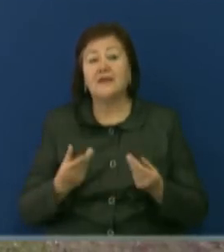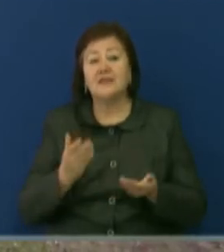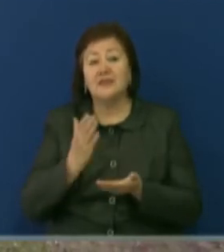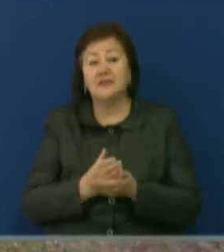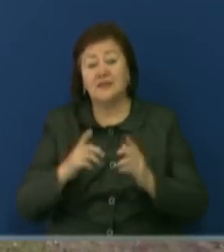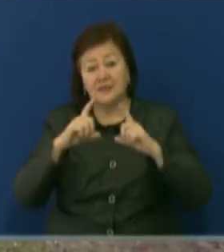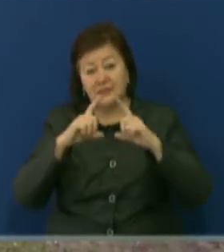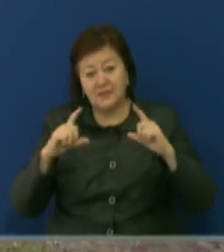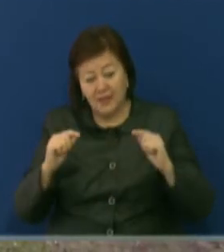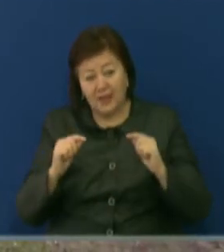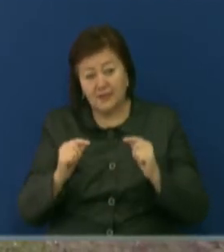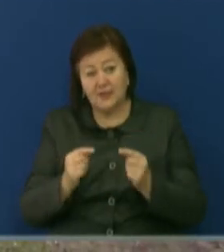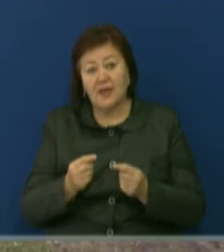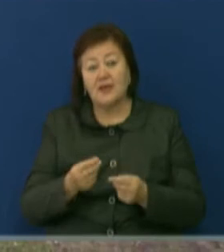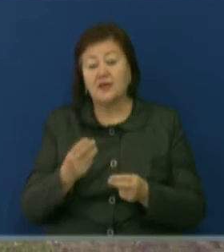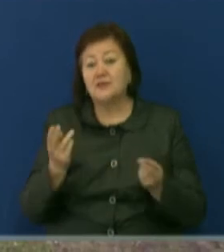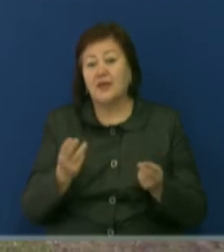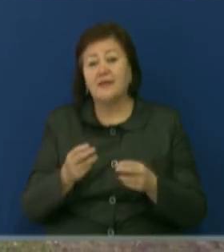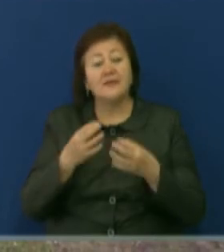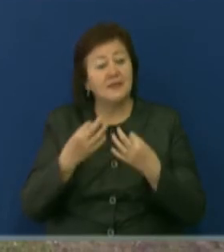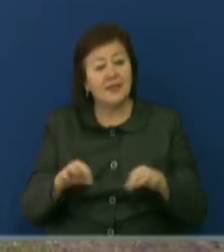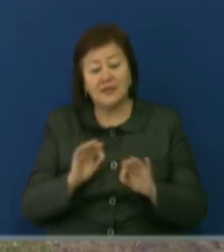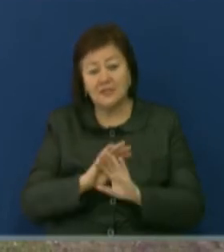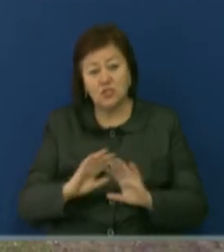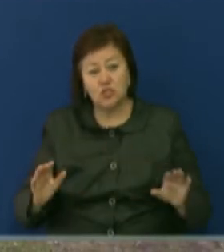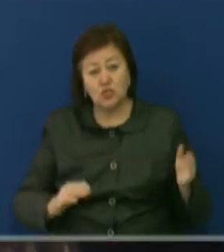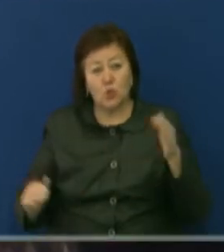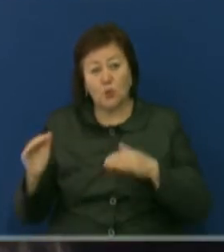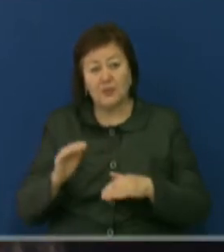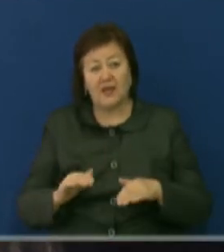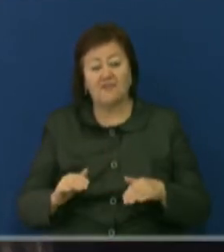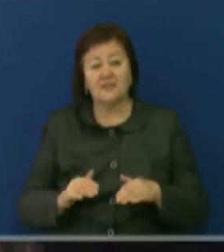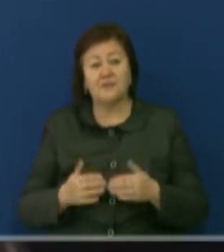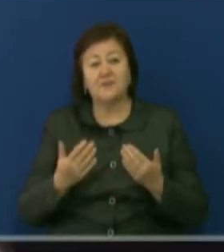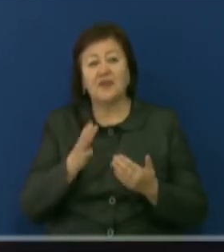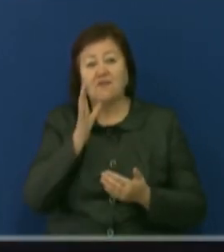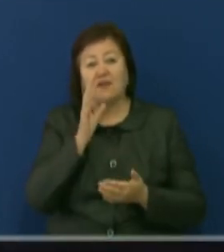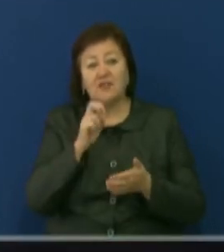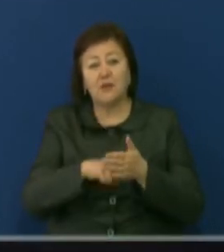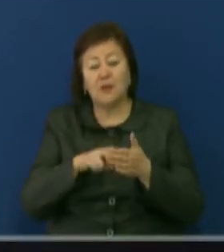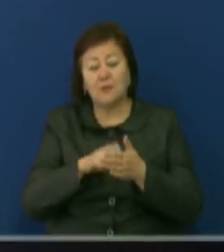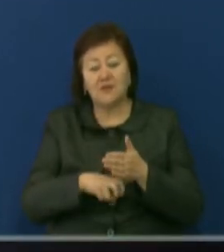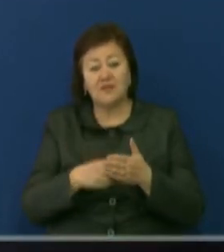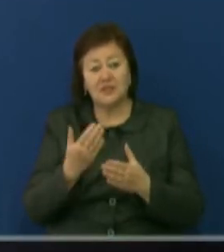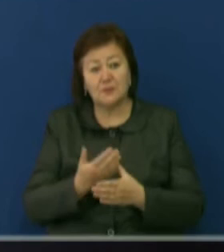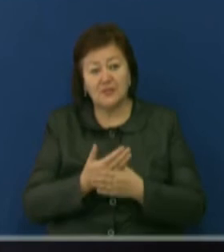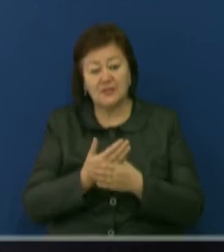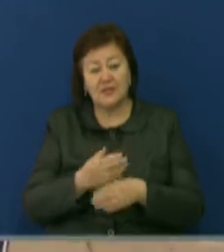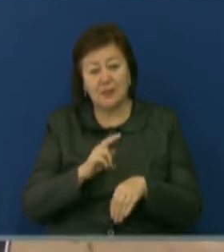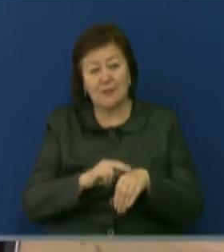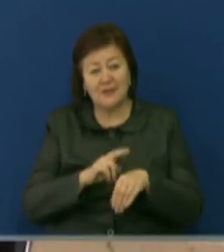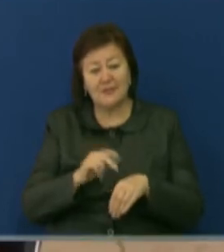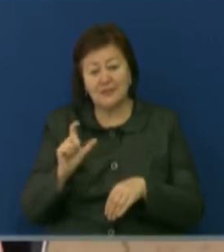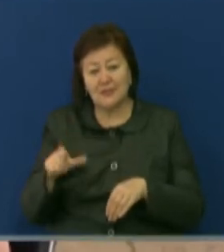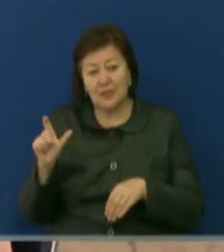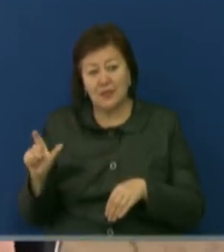жағажай ерекше қауіп төндіреді. Бұл осы жерде жасөспірімнің қаза болу жағдайы тіркелді. Рейд барысында құтқарушылар мен полиция қызметкерлері